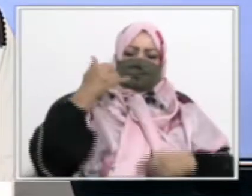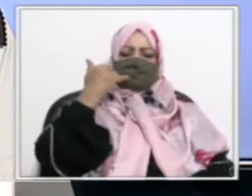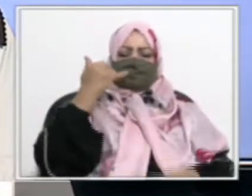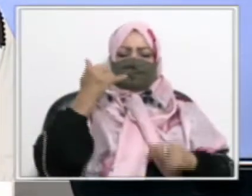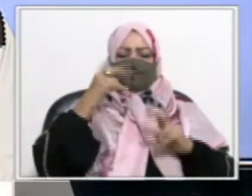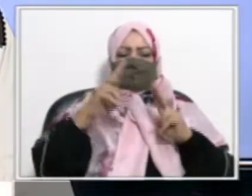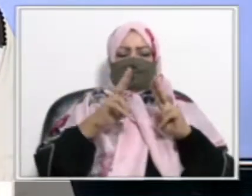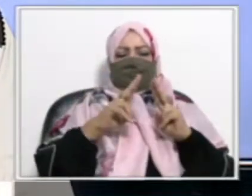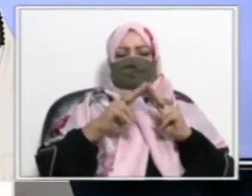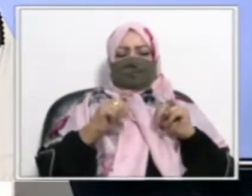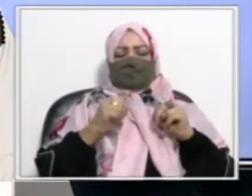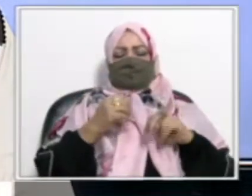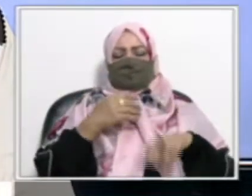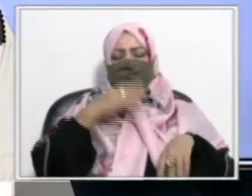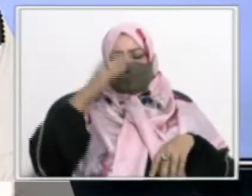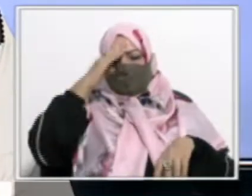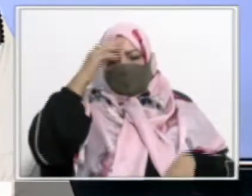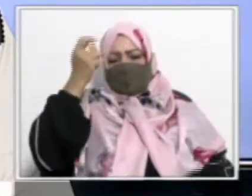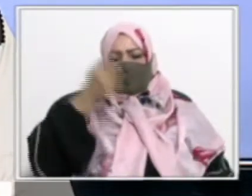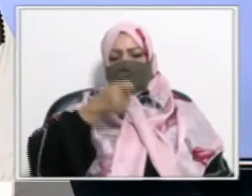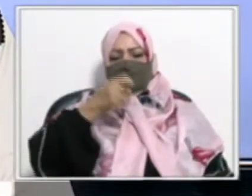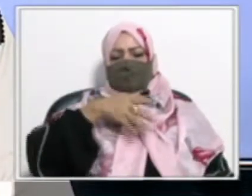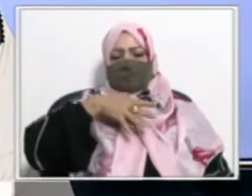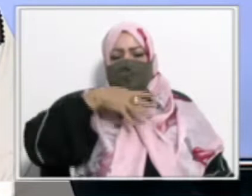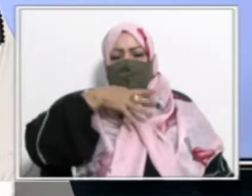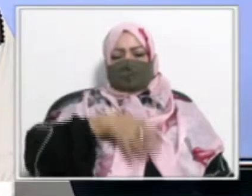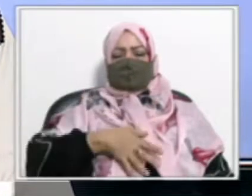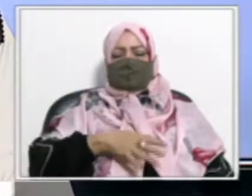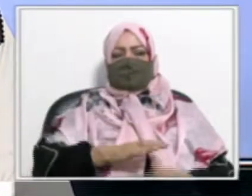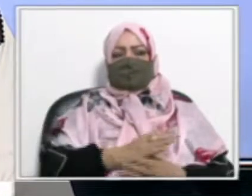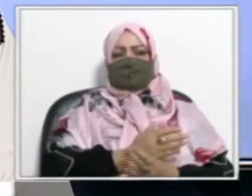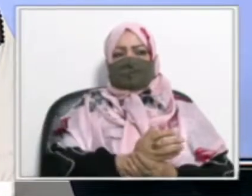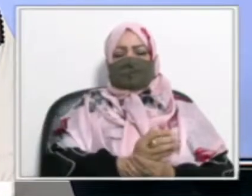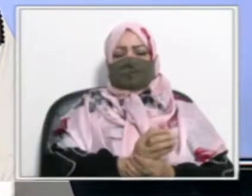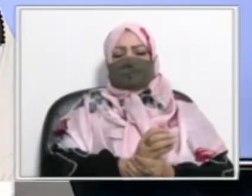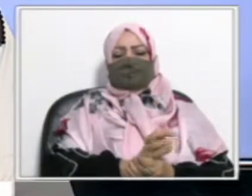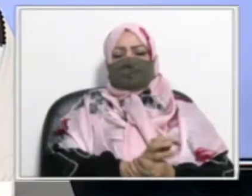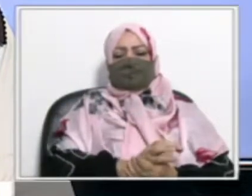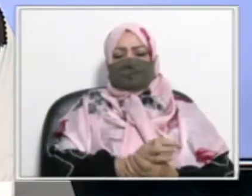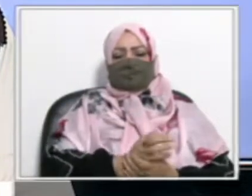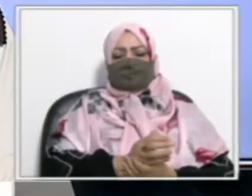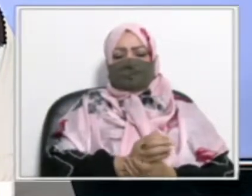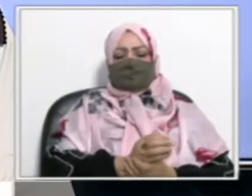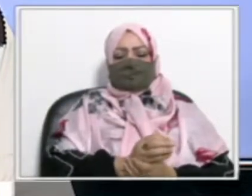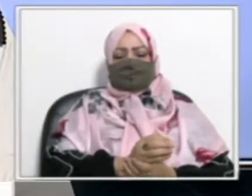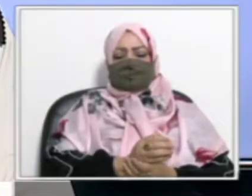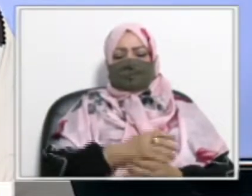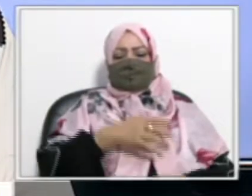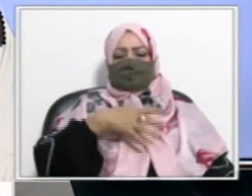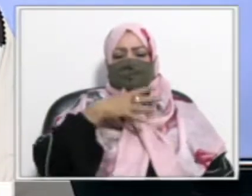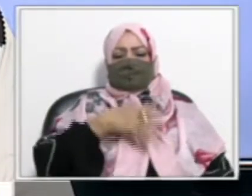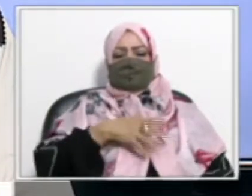موضوع المرابحة الإسلامية من المصارف، يعني هذه جائز شرعا ولا مش جائز شرعا؟